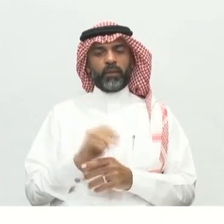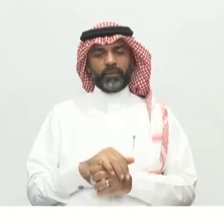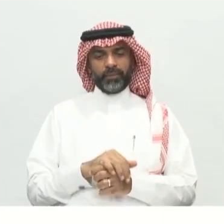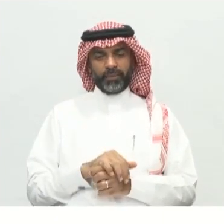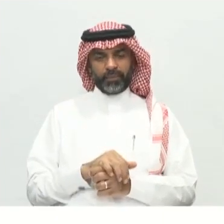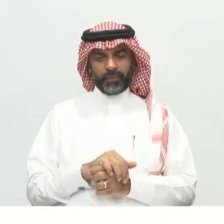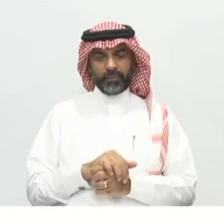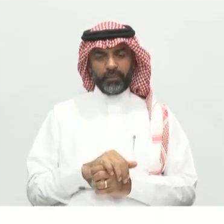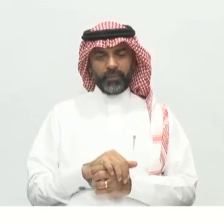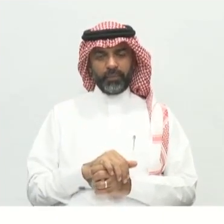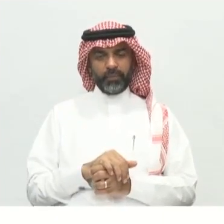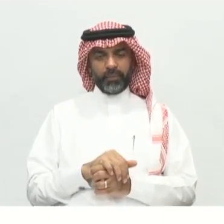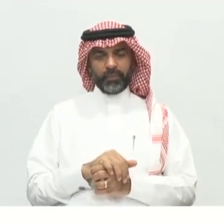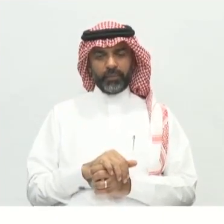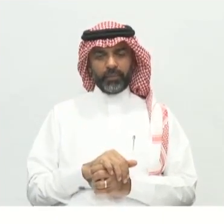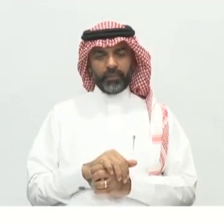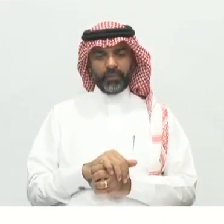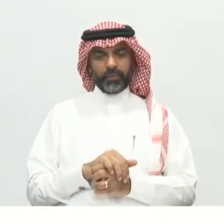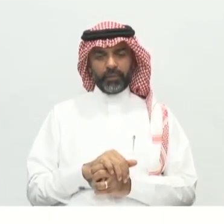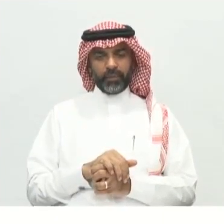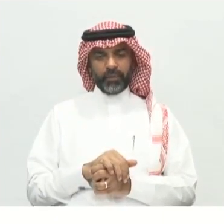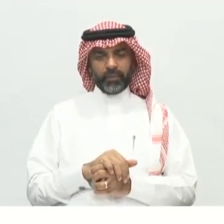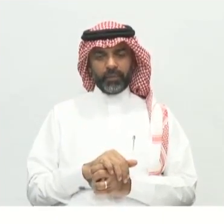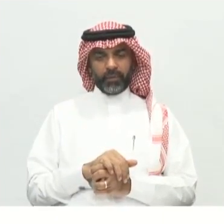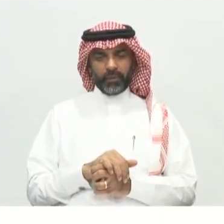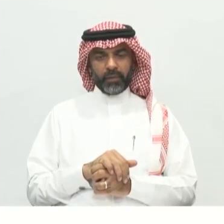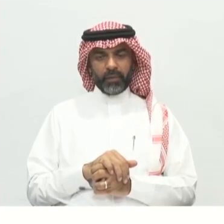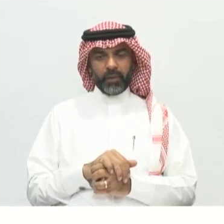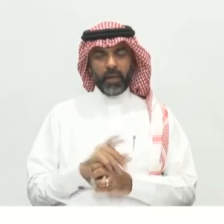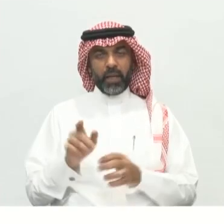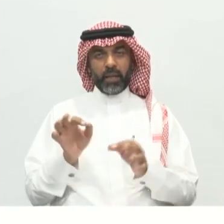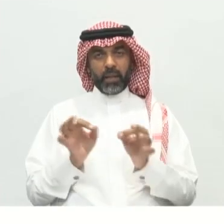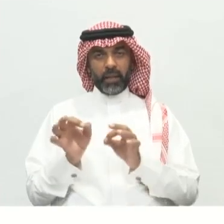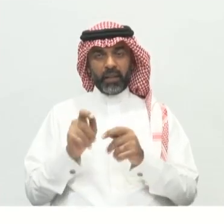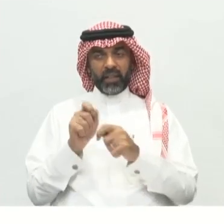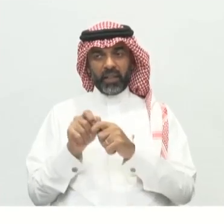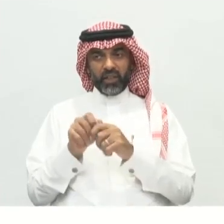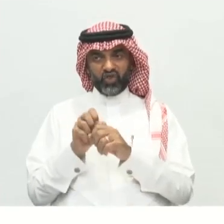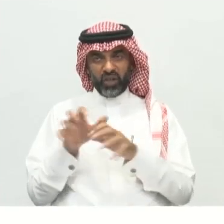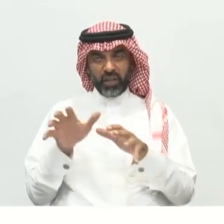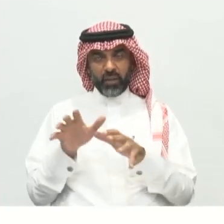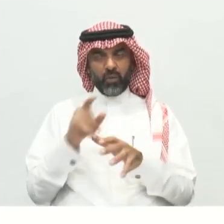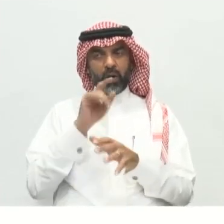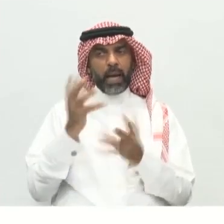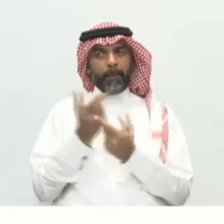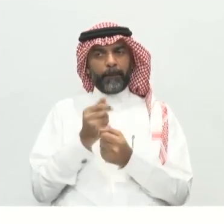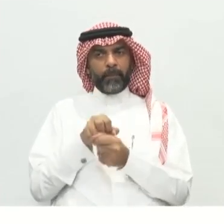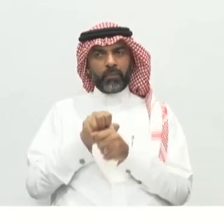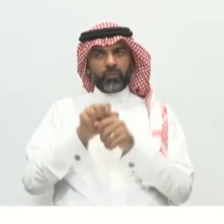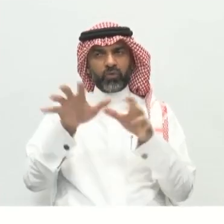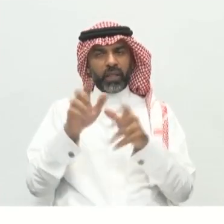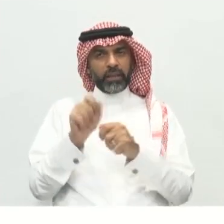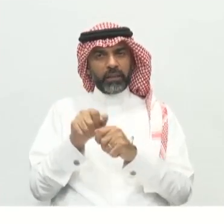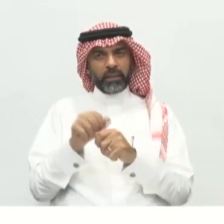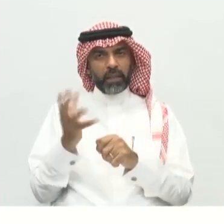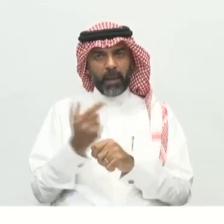الخارجيه في تخطيط الانتاج متغيرات القرار هي هي الكميه التي يجب انتاجها من كل منتج من